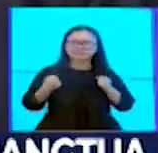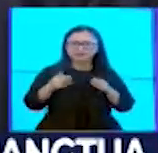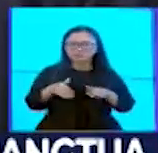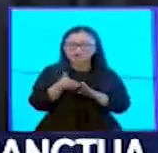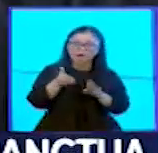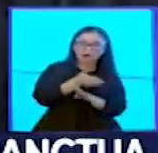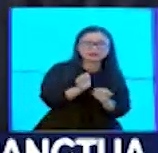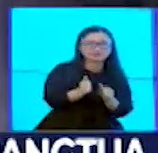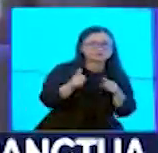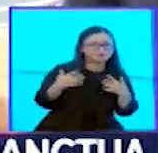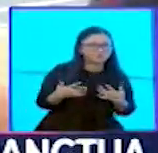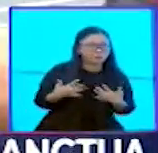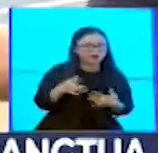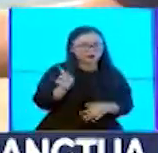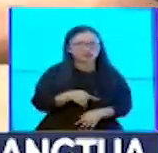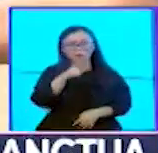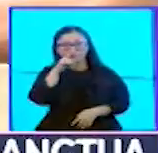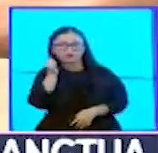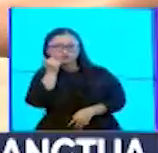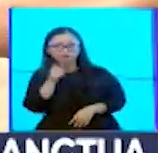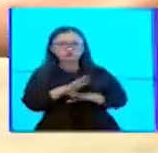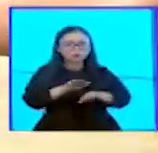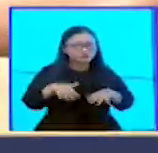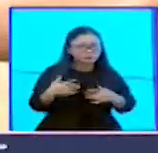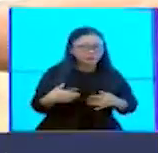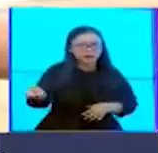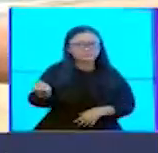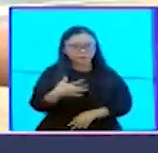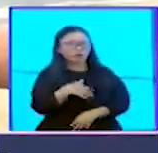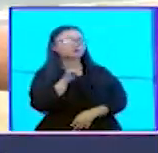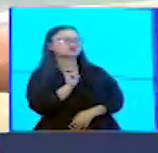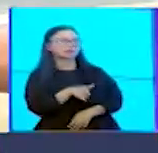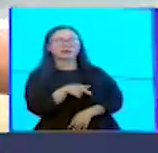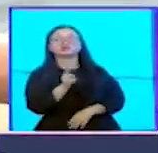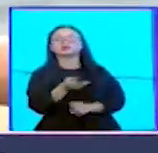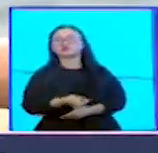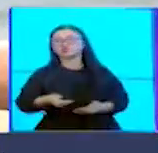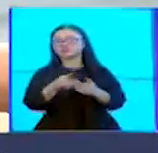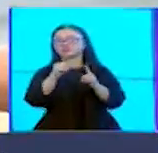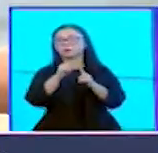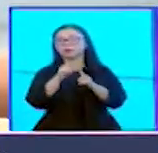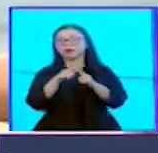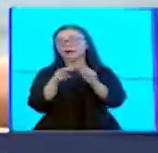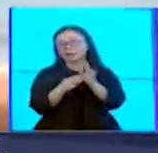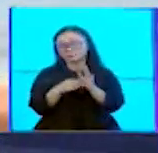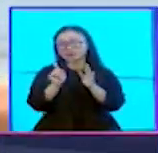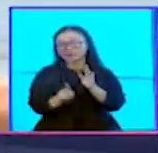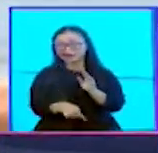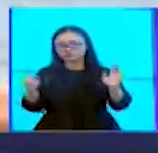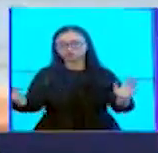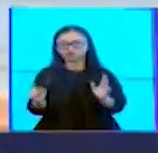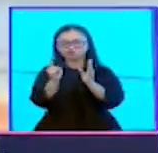persiapannya Seperti apa pada orangtua juga kita atau pelajar STM terbaik sini memang kita